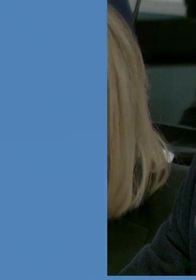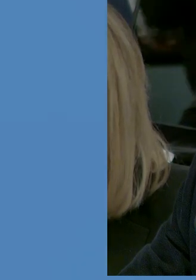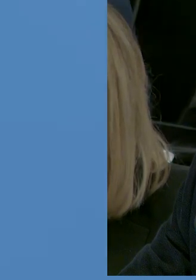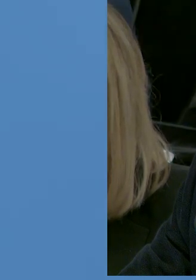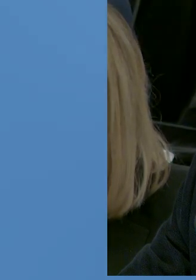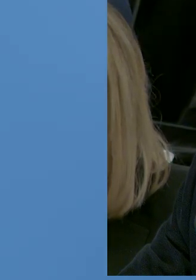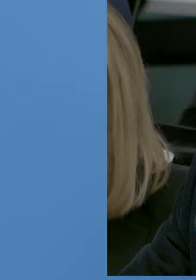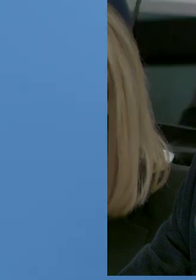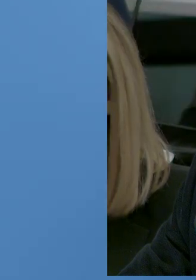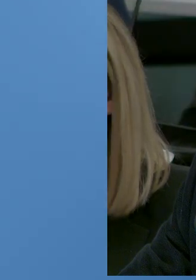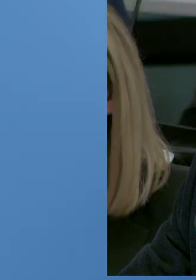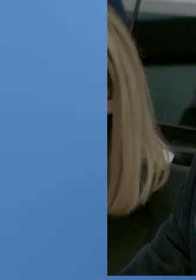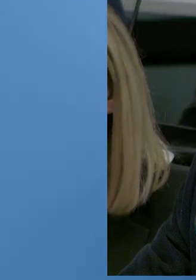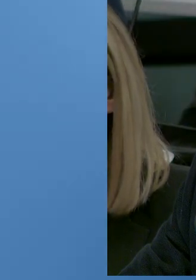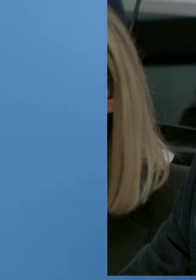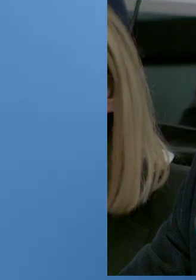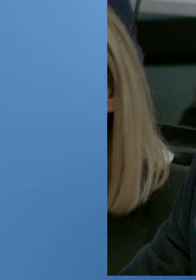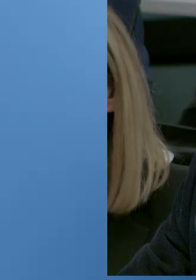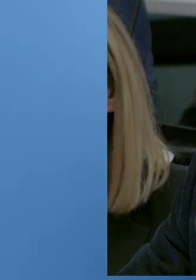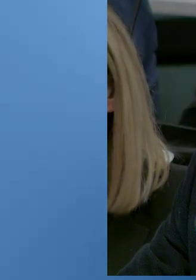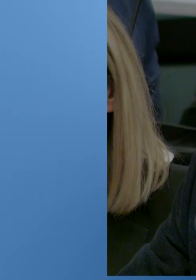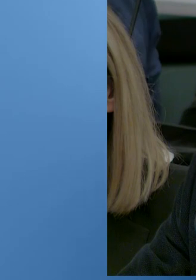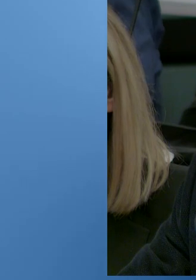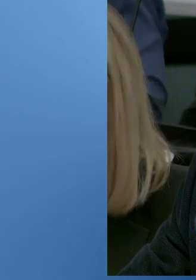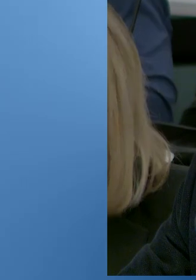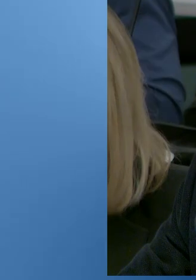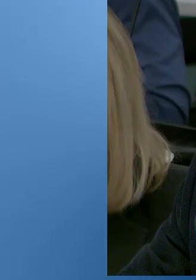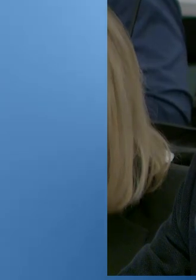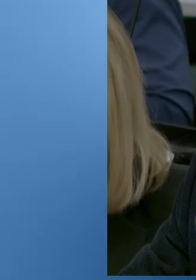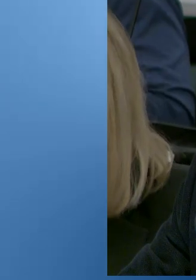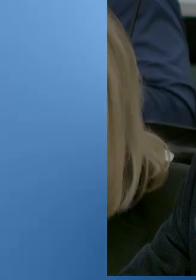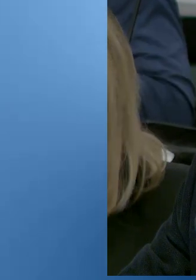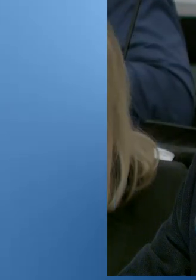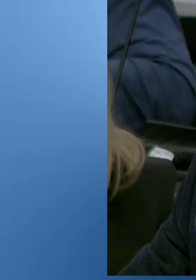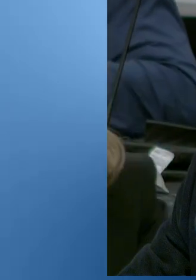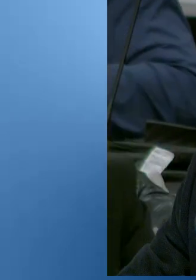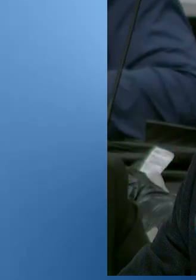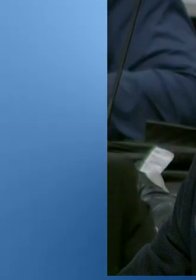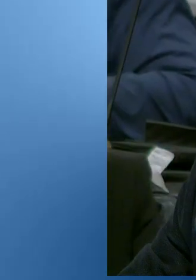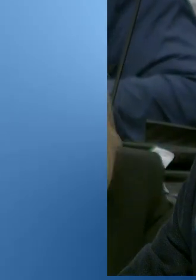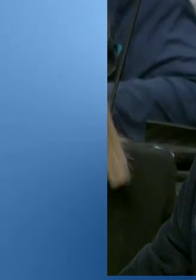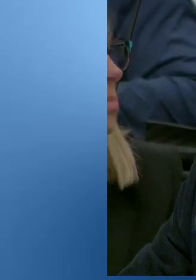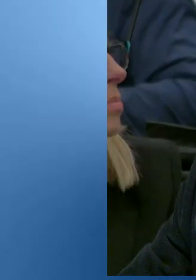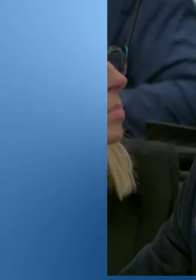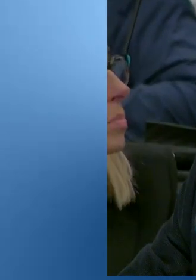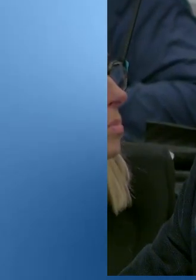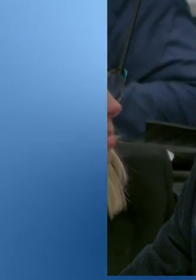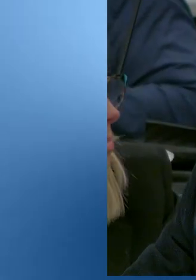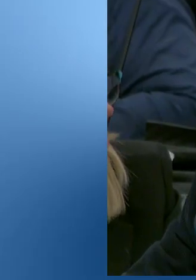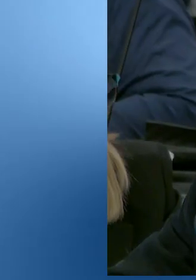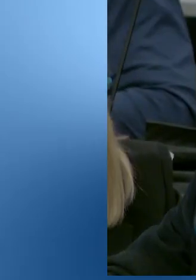l'entendre afin qu'il puisse faire valoir sa situation ses arguments et comprendre les réponses que vous pouvez